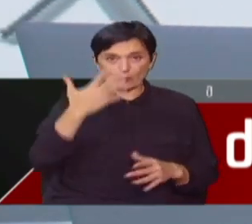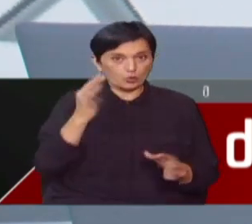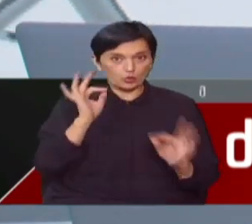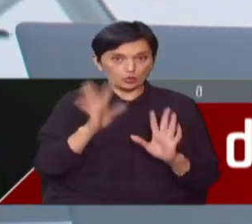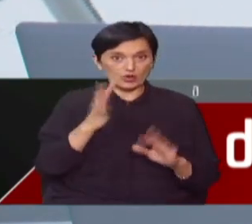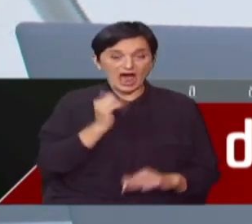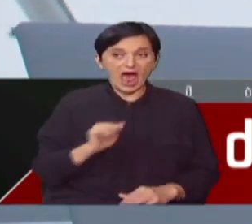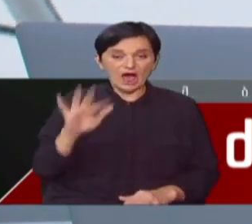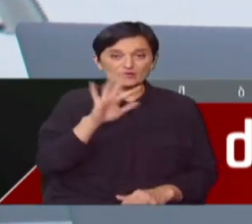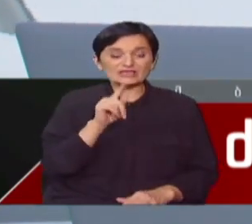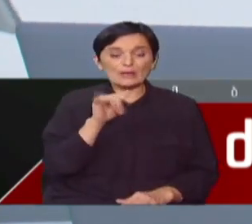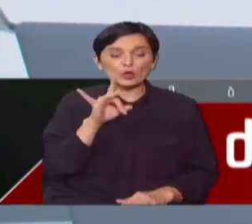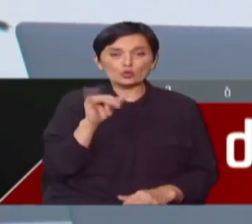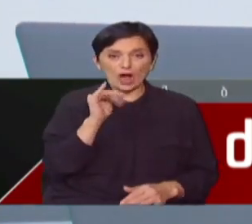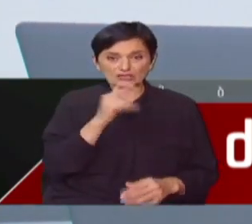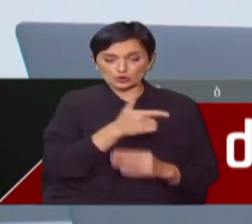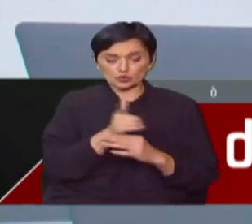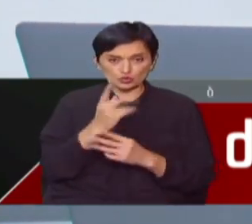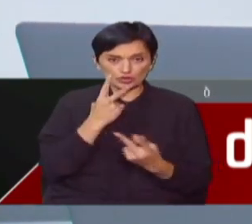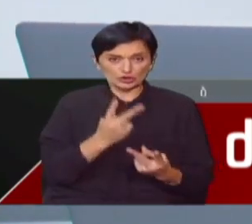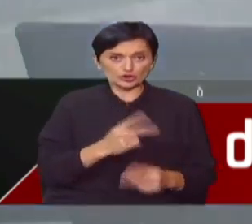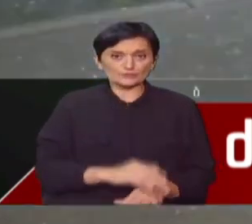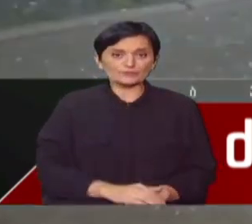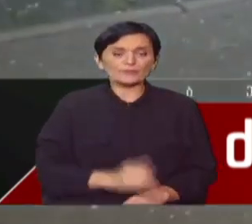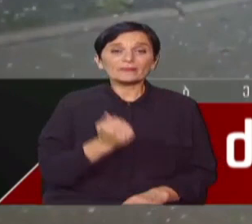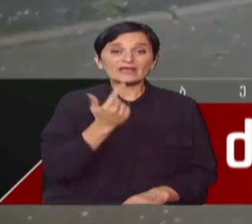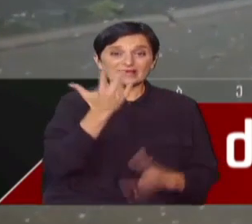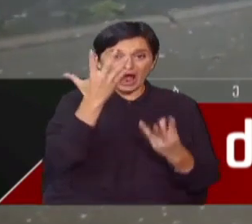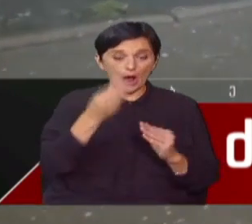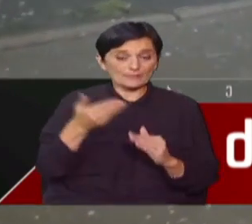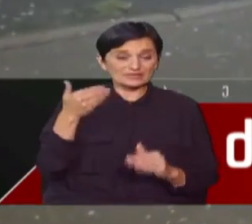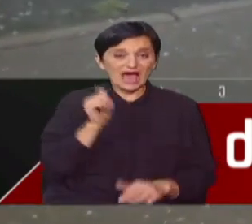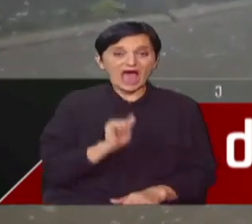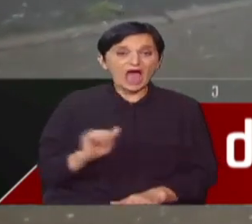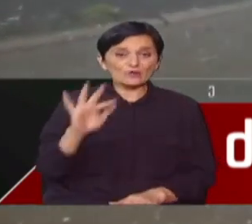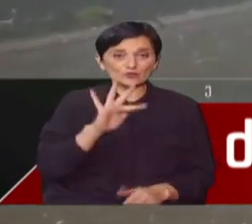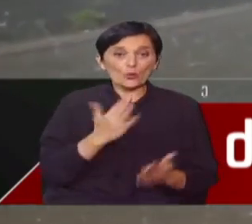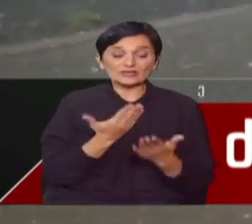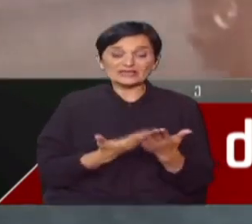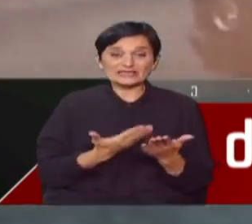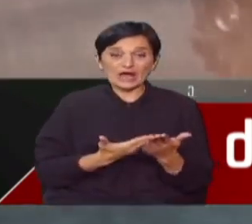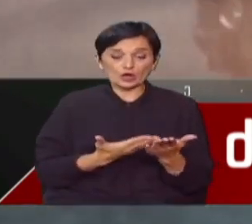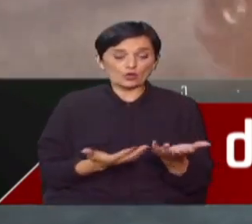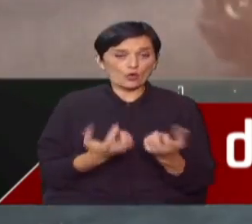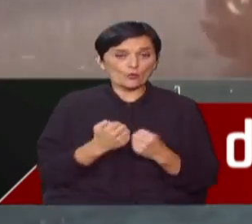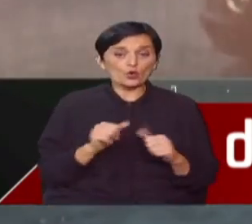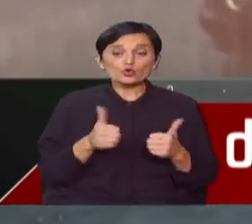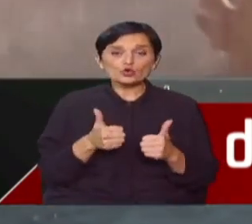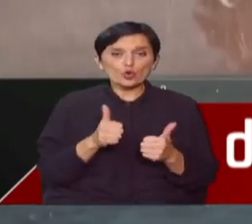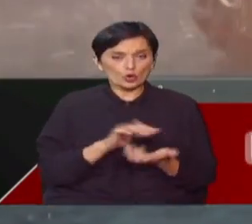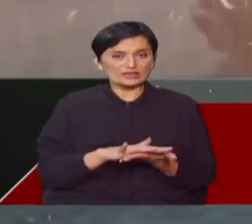Evropashi nakhet tamta Rukhadzis siujetshi. Randomime dghis tsin evropelebi rekomendatsiebs iqebnen rogor